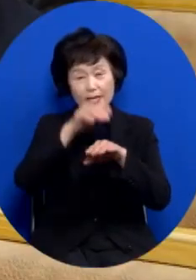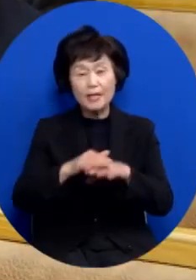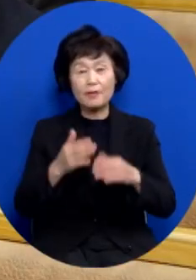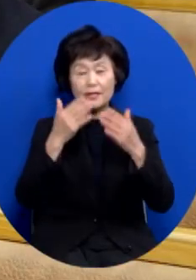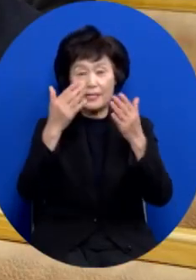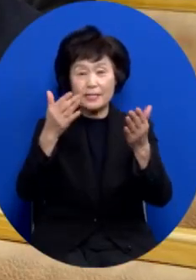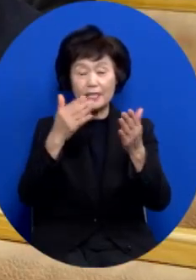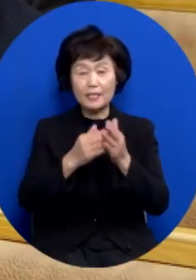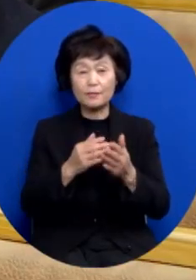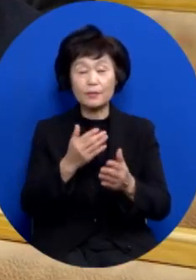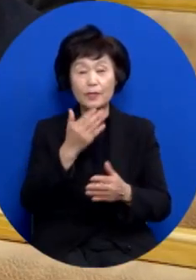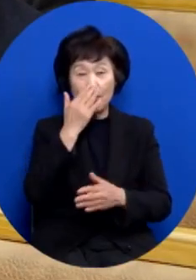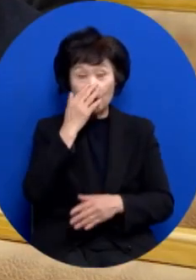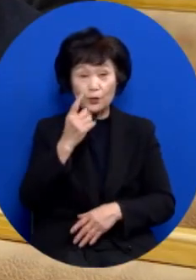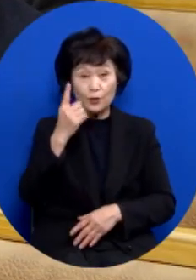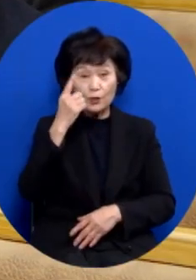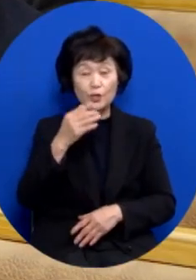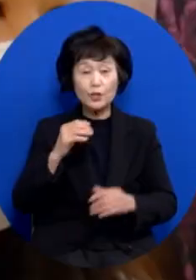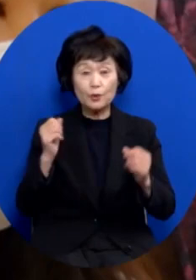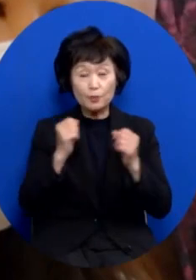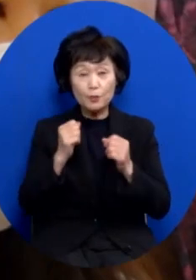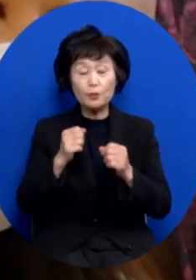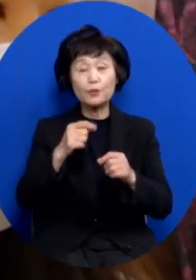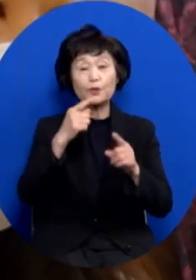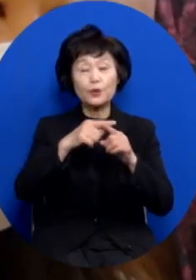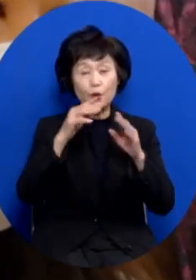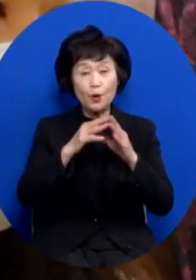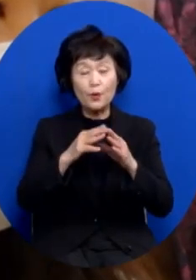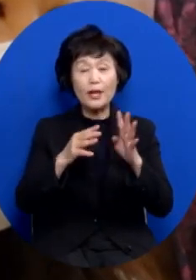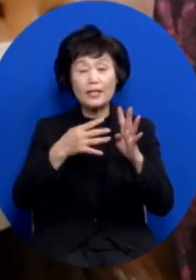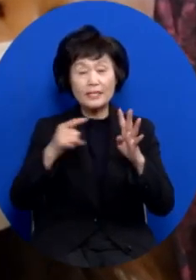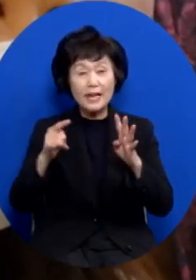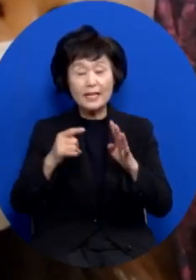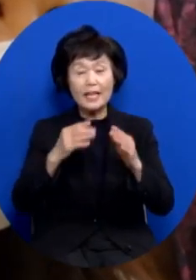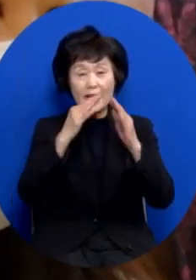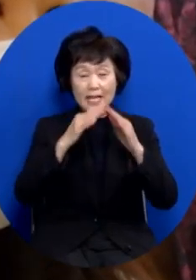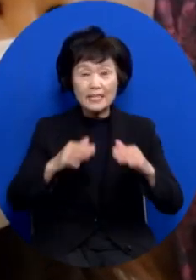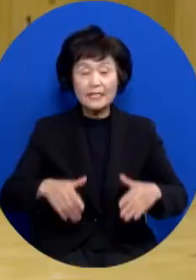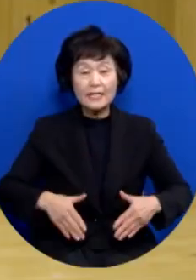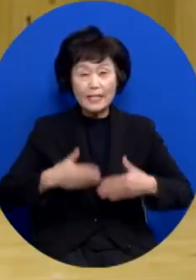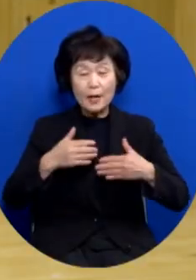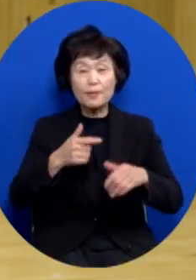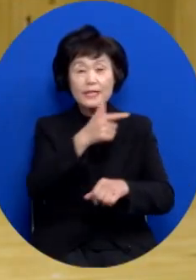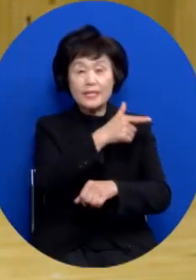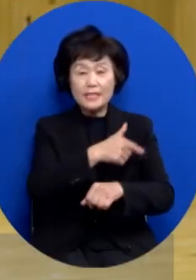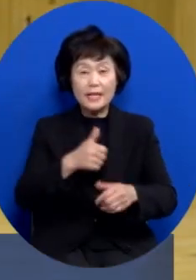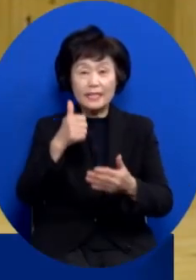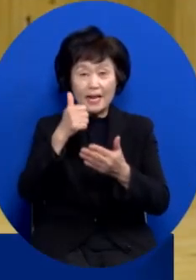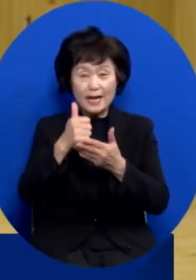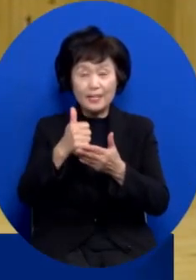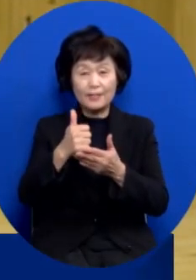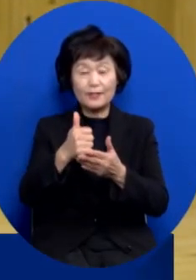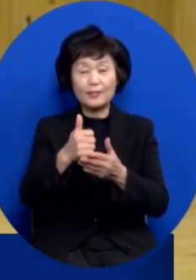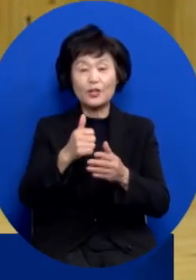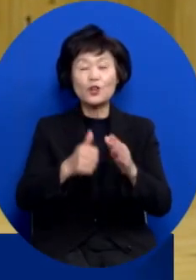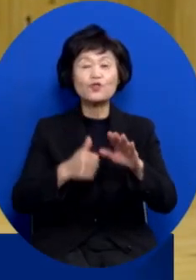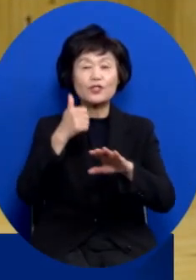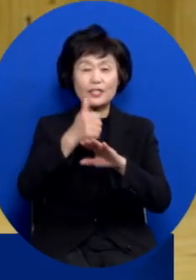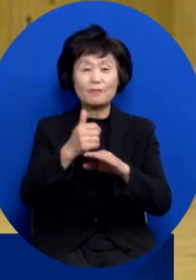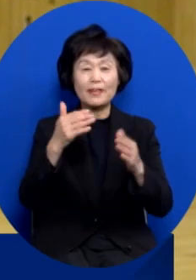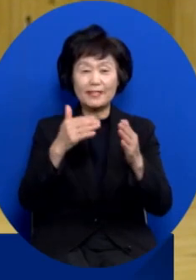이어 순천 북부교회 김동문 목사가 제4대 전남방송 이사장으로 취임했습니다. CTS 선교방송을